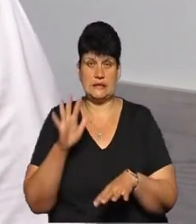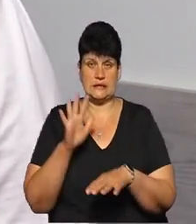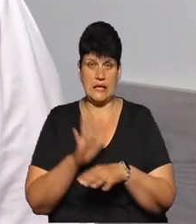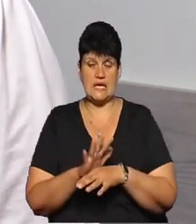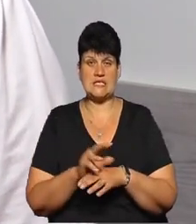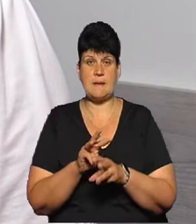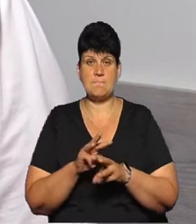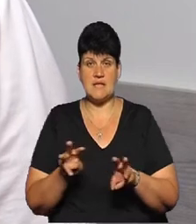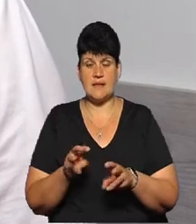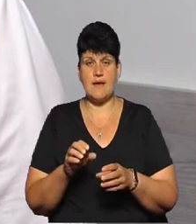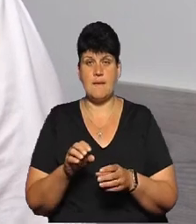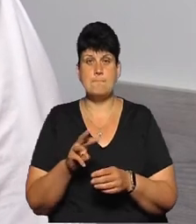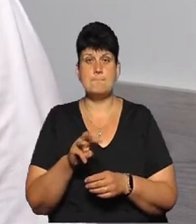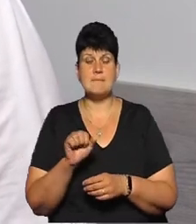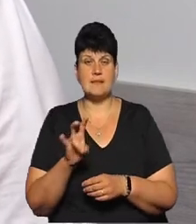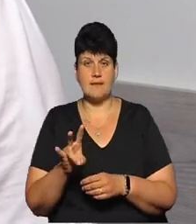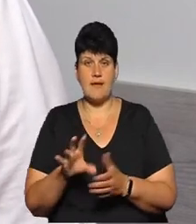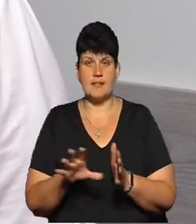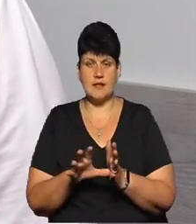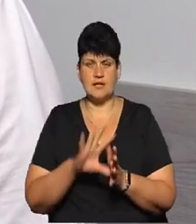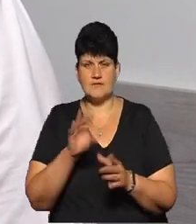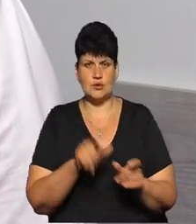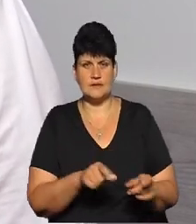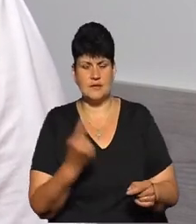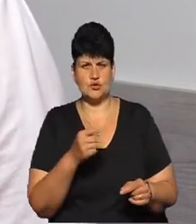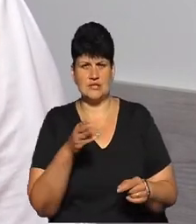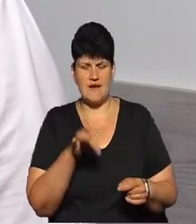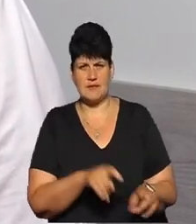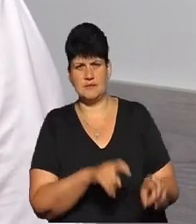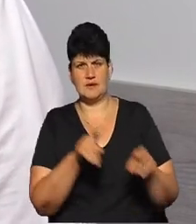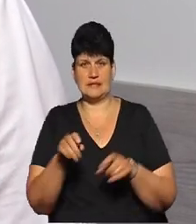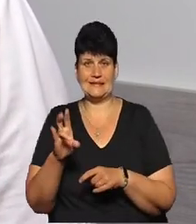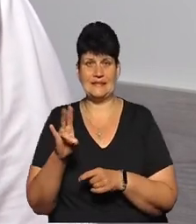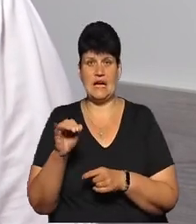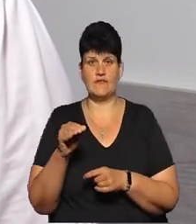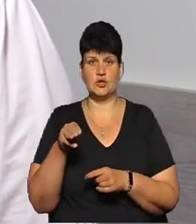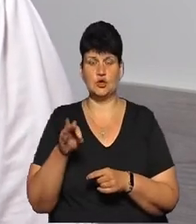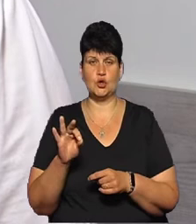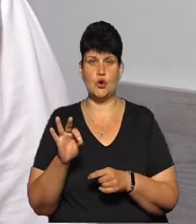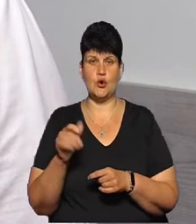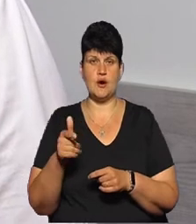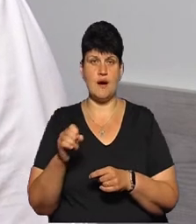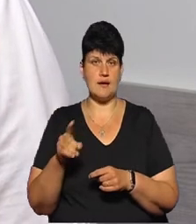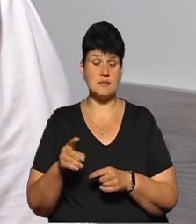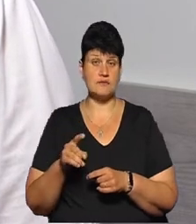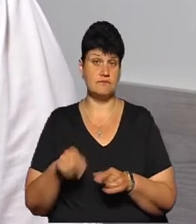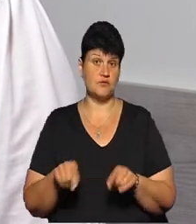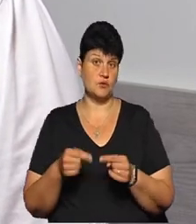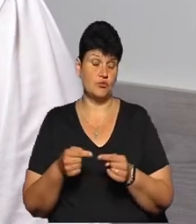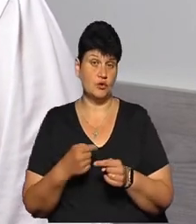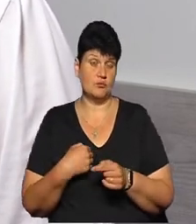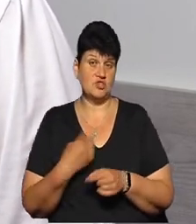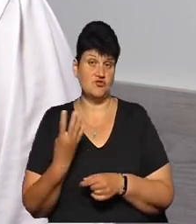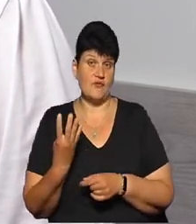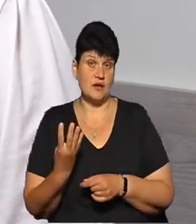споживачів з 1 травня було переведено в «Нафтогаз». І відповідно ми 4